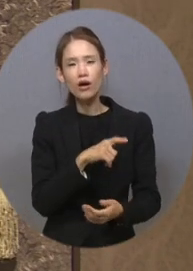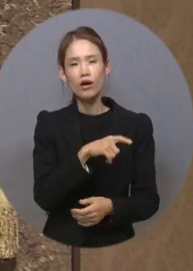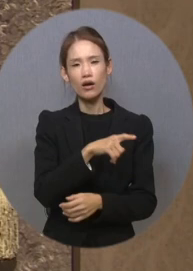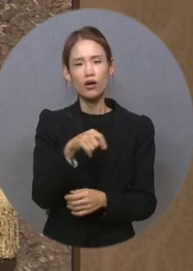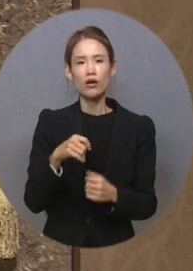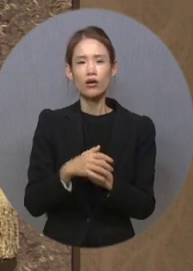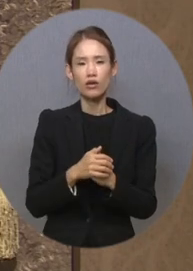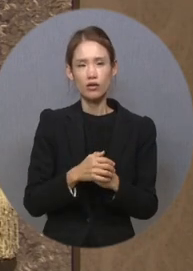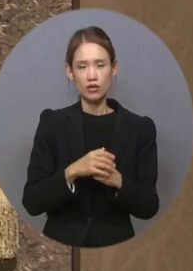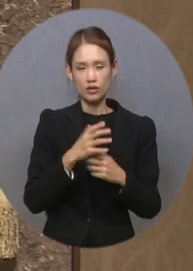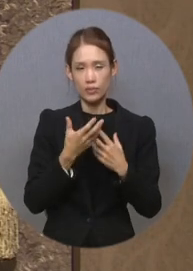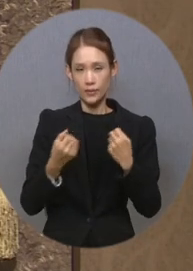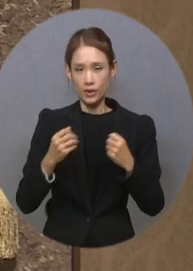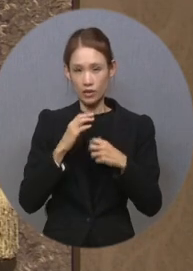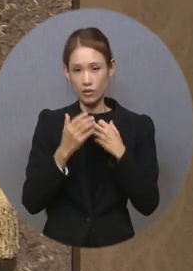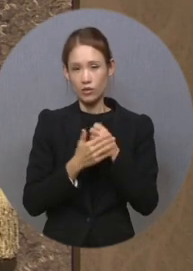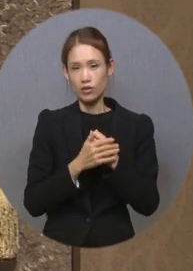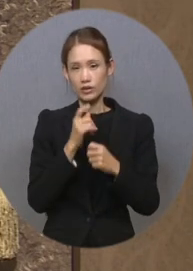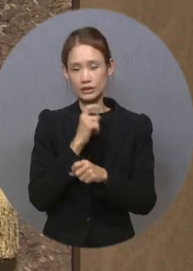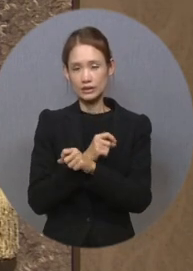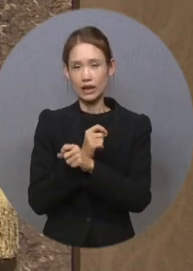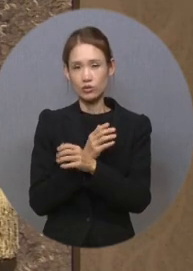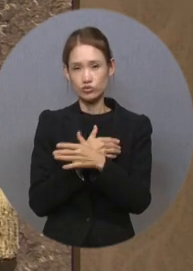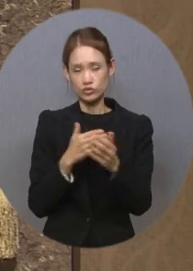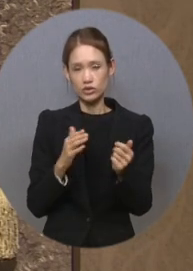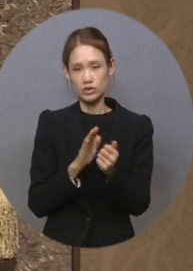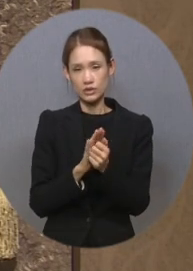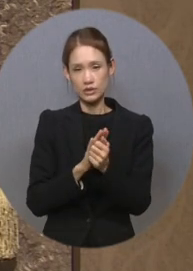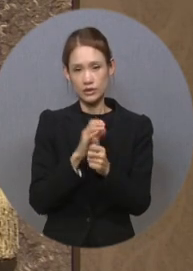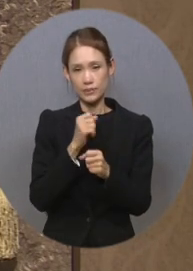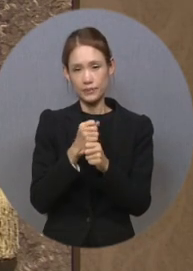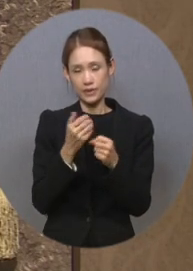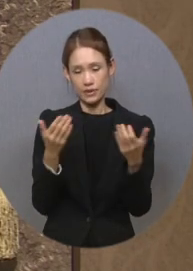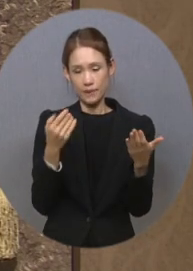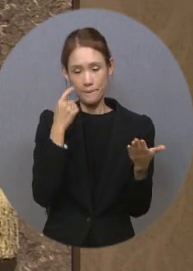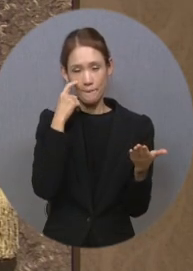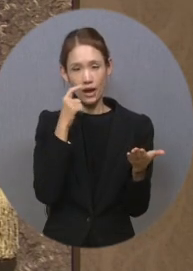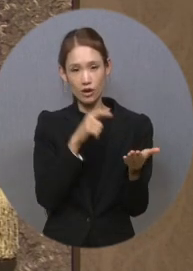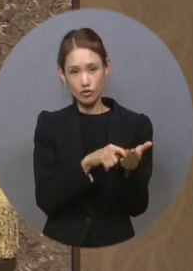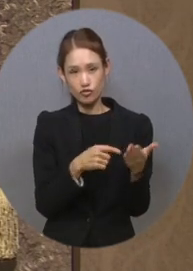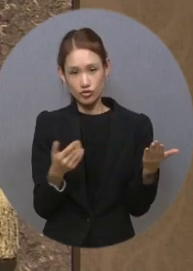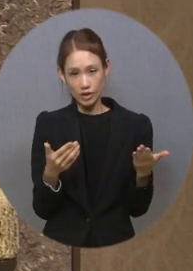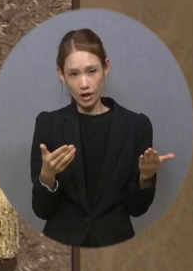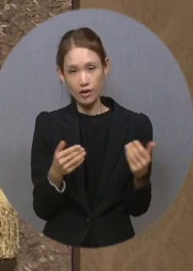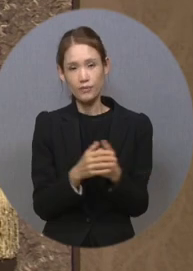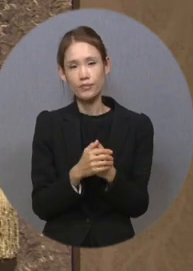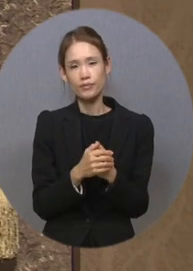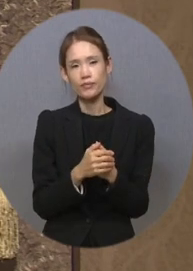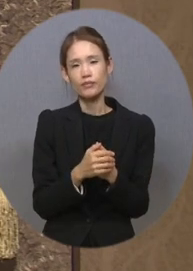그 유공자 후손들 사무실 하나 이렇게 해드리고 발굴 작업을 합니다. 그래서 해마다 이제